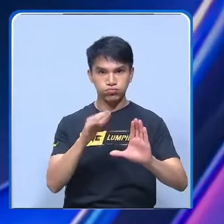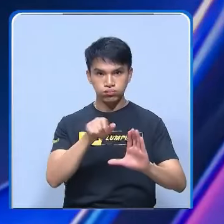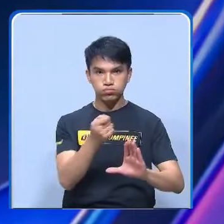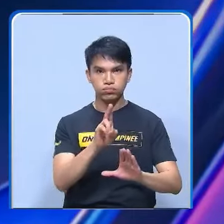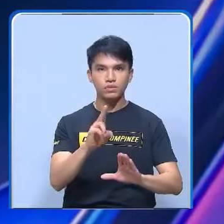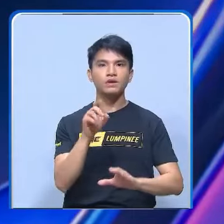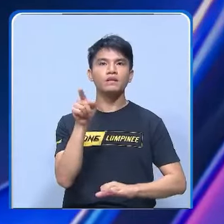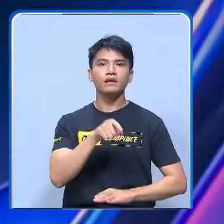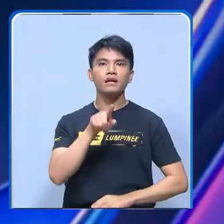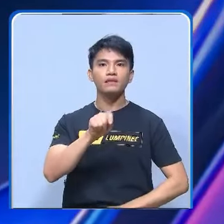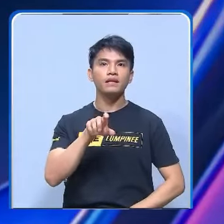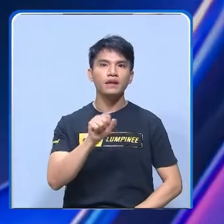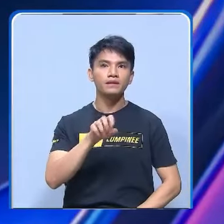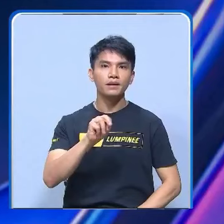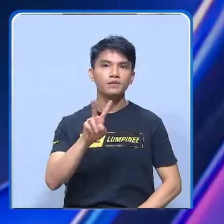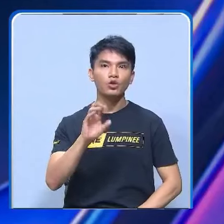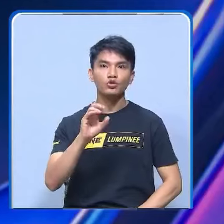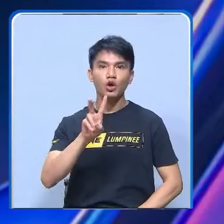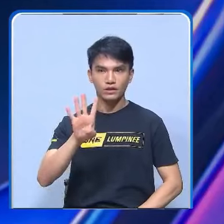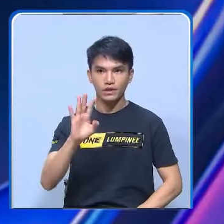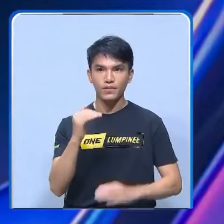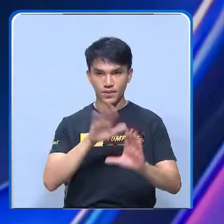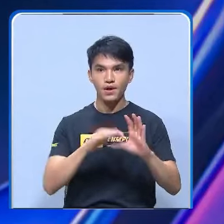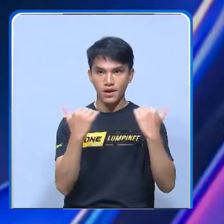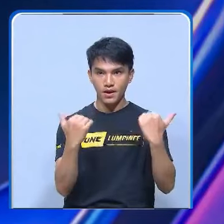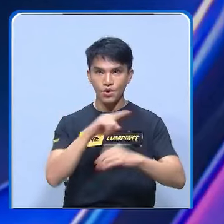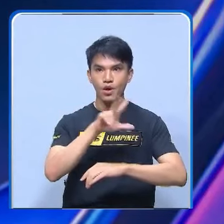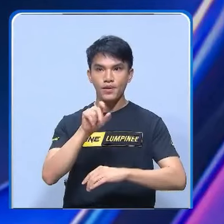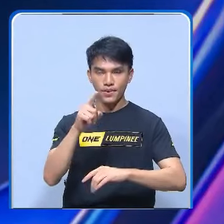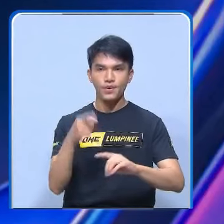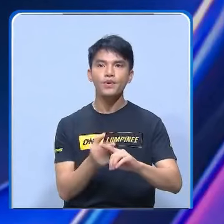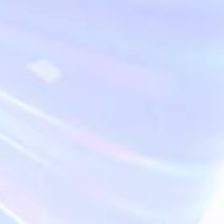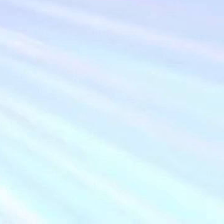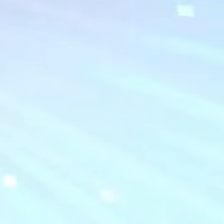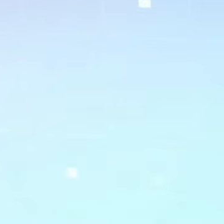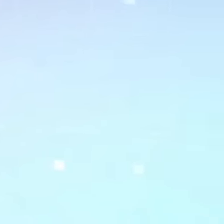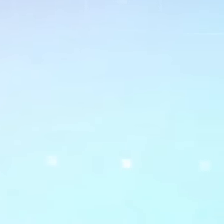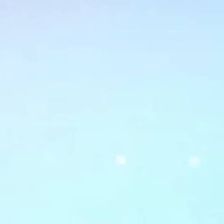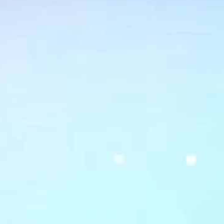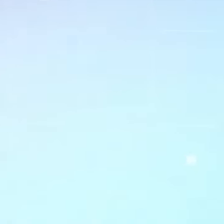www.ch7.com/tsm2024 สมัครได้ตั้งแต่วันนี้ถึง31สิงหาคมนี้นะคะ